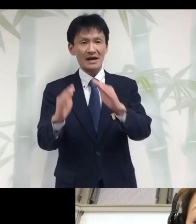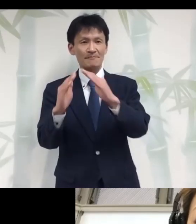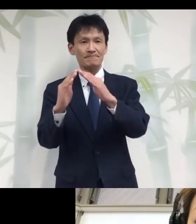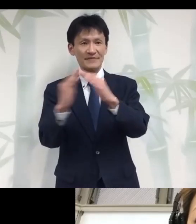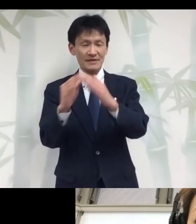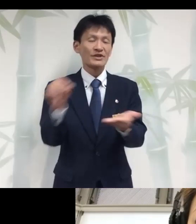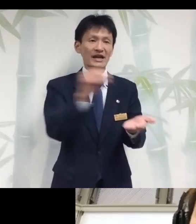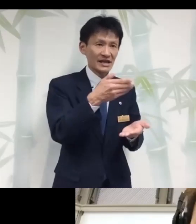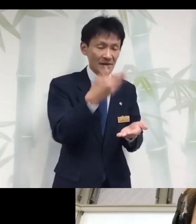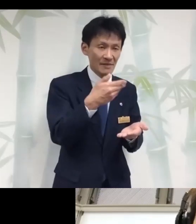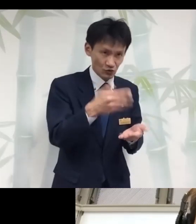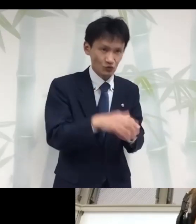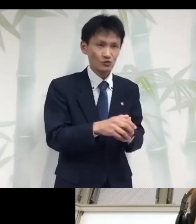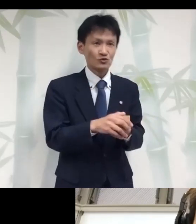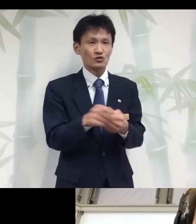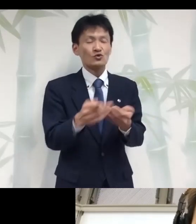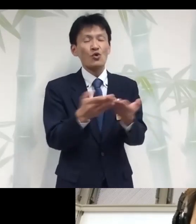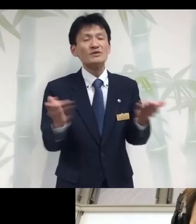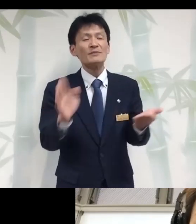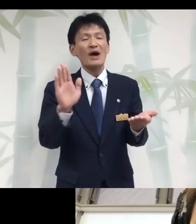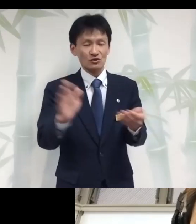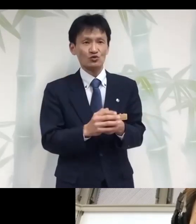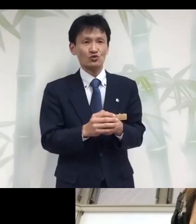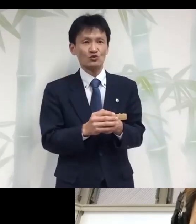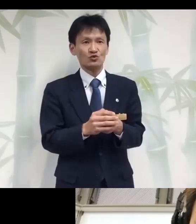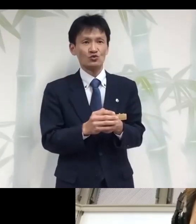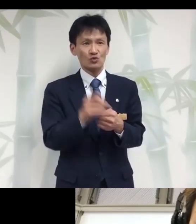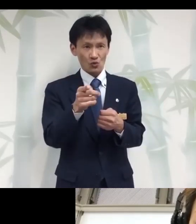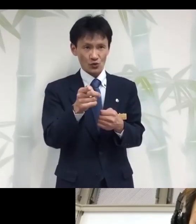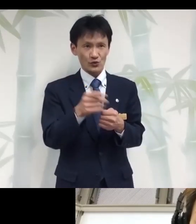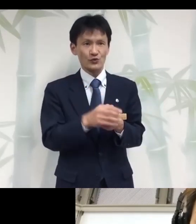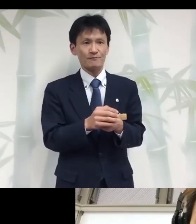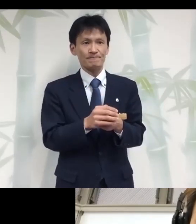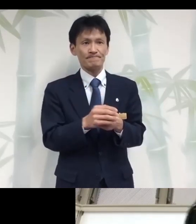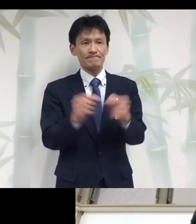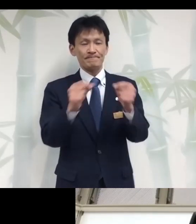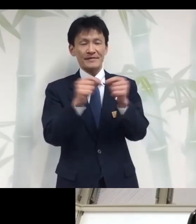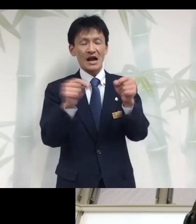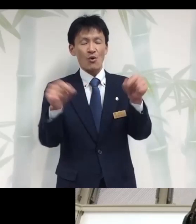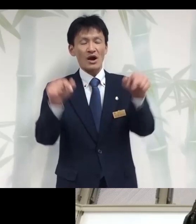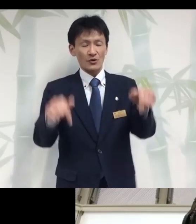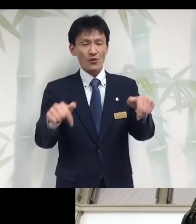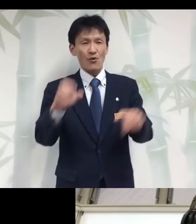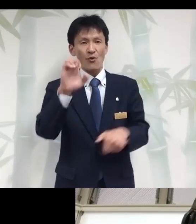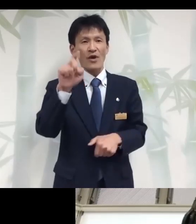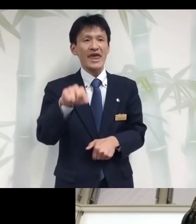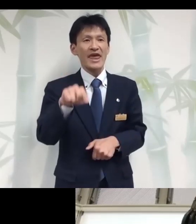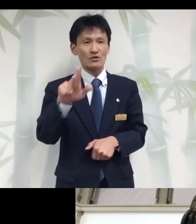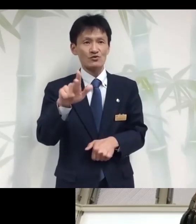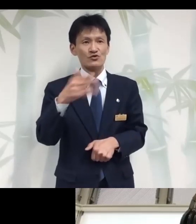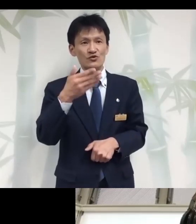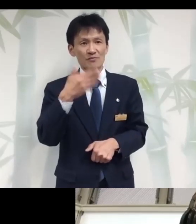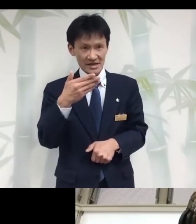命やっておられる店舗もありますんで、そういうところをこういう、長岡京エール飯とかですね、こういうキャンペーンしなが